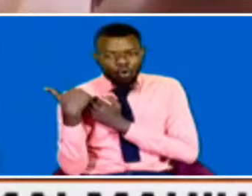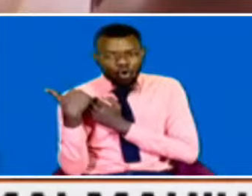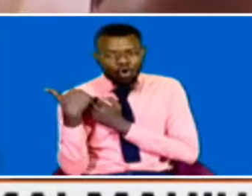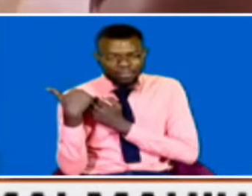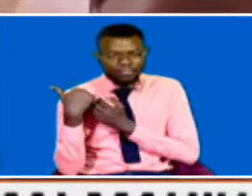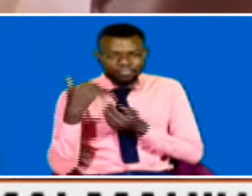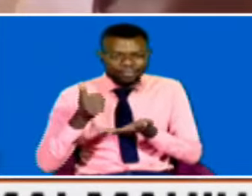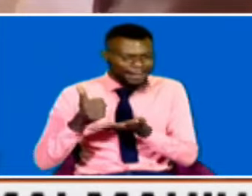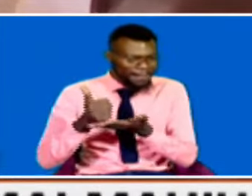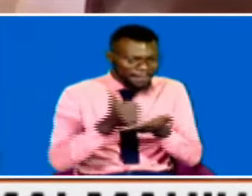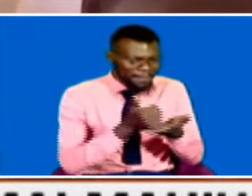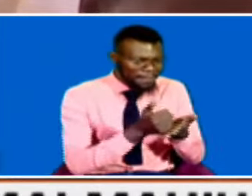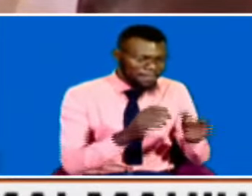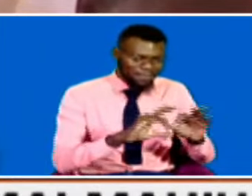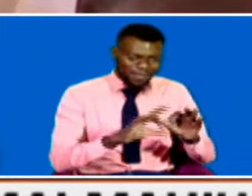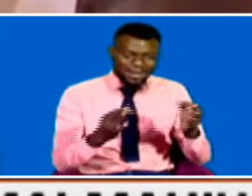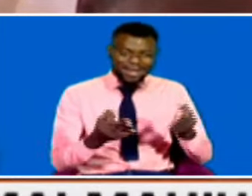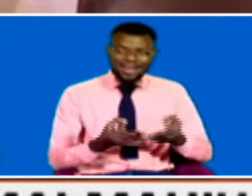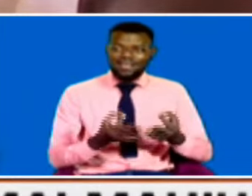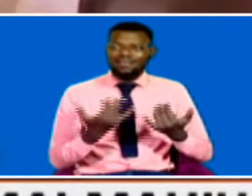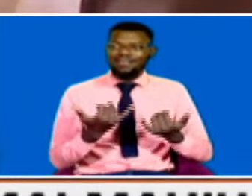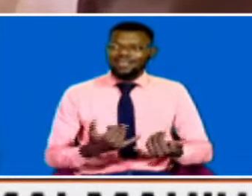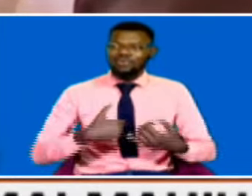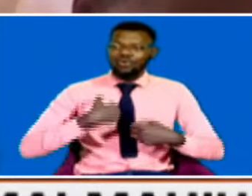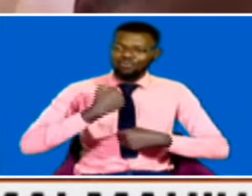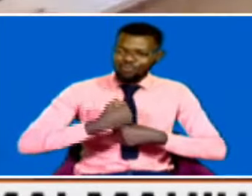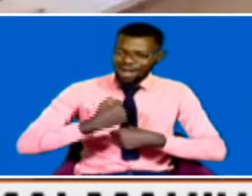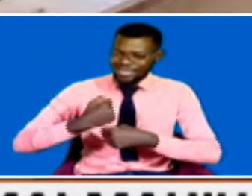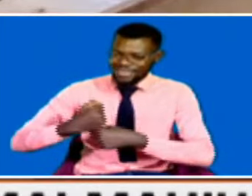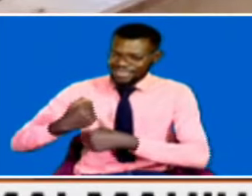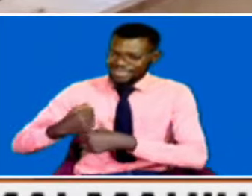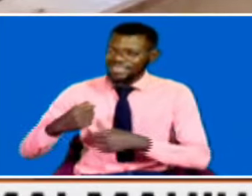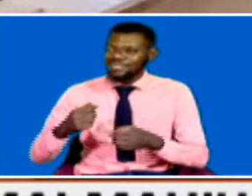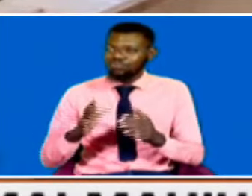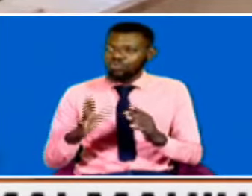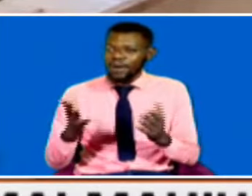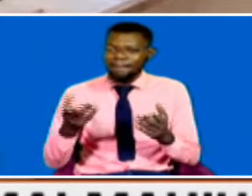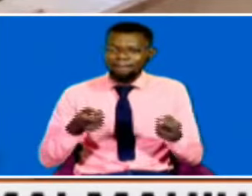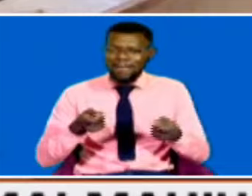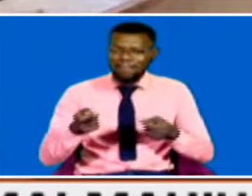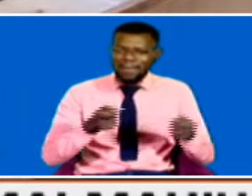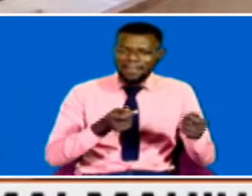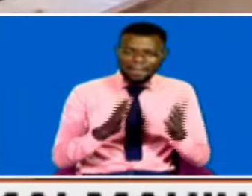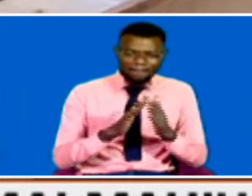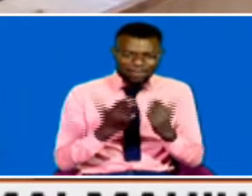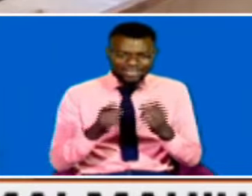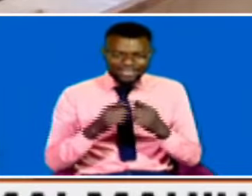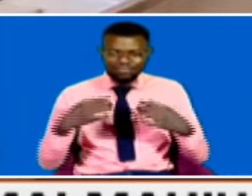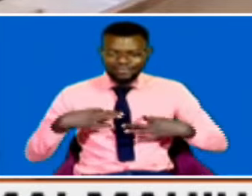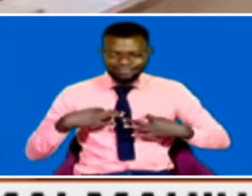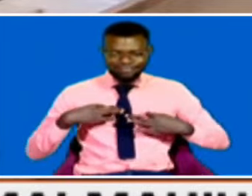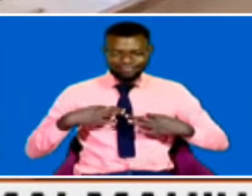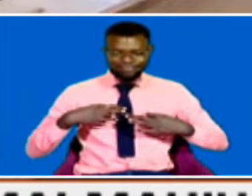familia zilizoathirika na mkasa huo ikianza rasmi shughuli ya kuwanunulia vitabu na sare za shule.